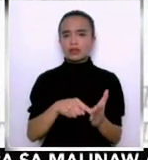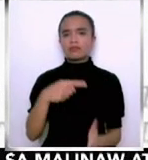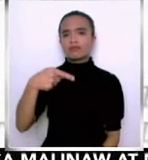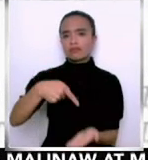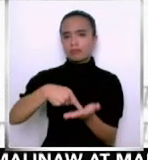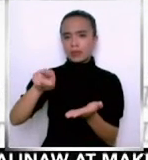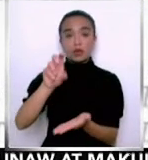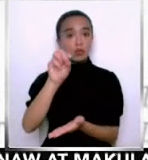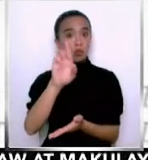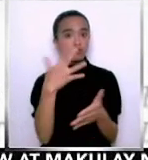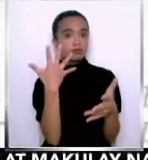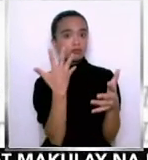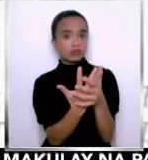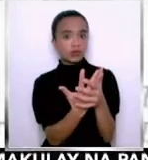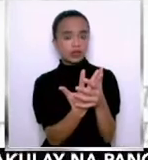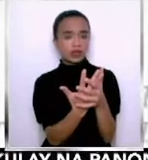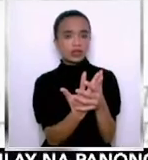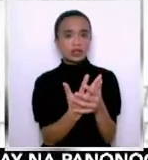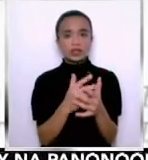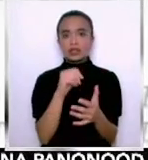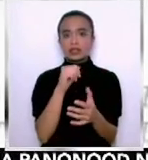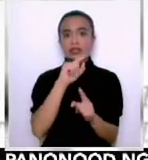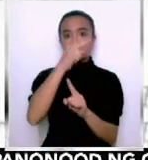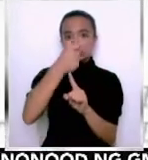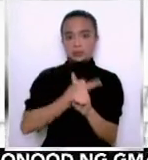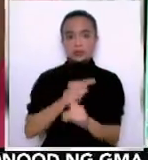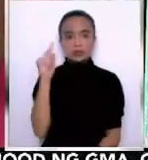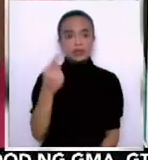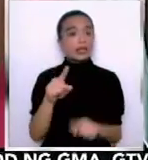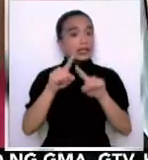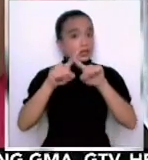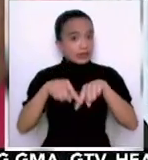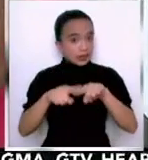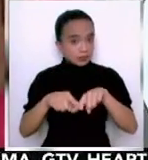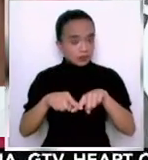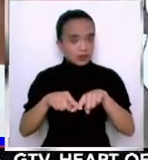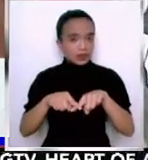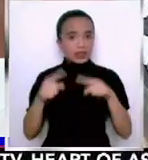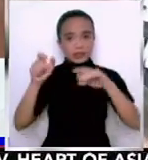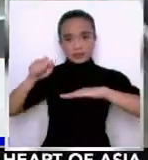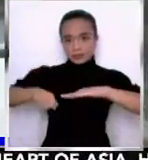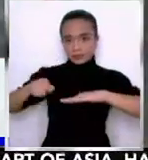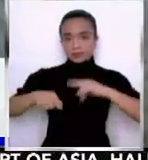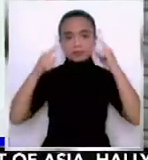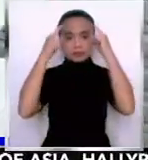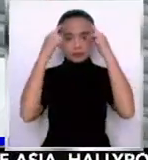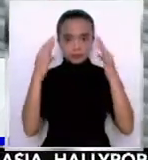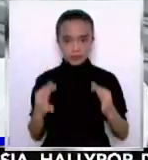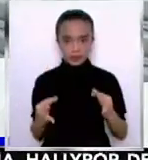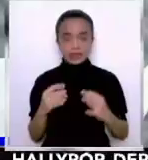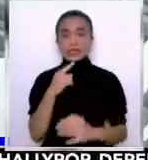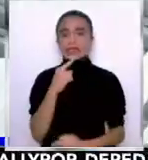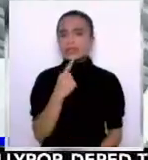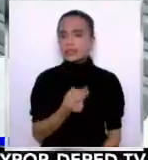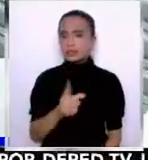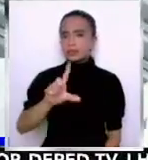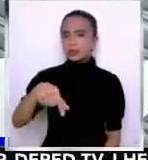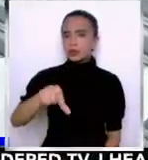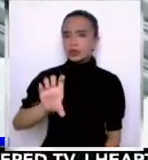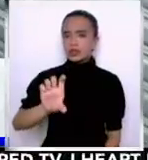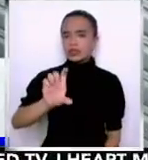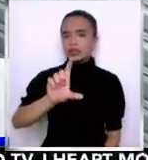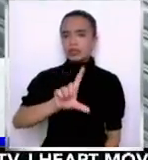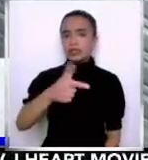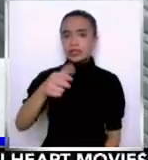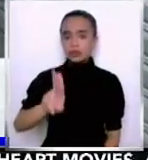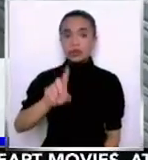na di lampas sa isang buwan. Depende sa desisyon ng korte. Ayon sa Quezon City LGU, dapat mabayaran sa loob ng 5 araw ang